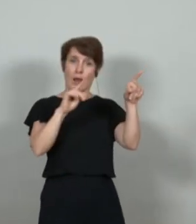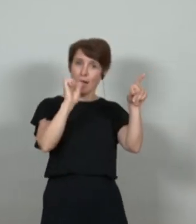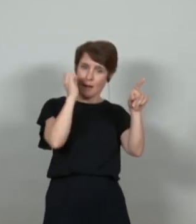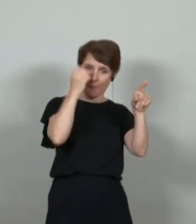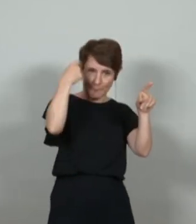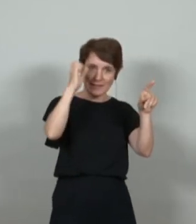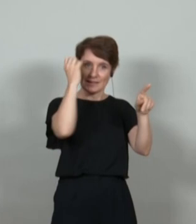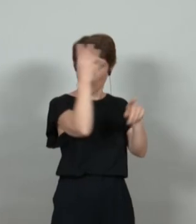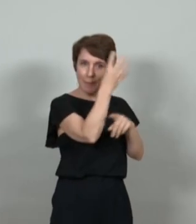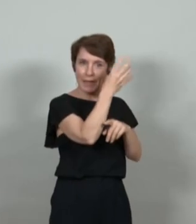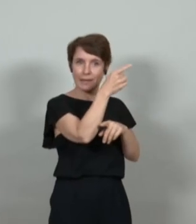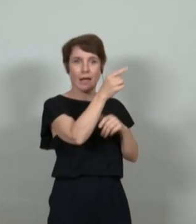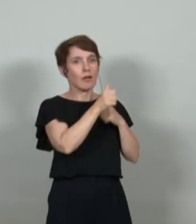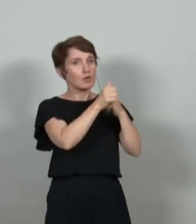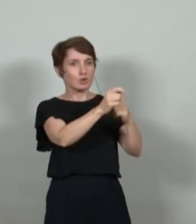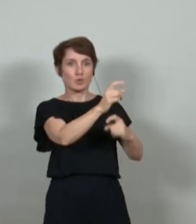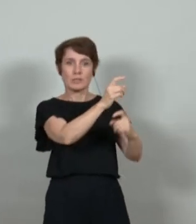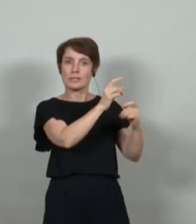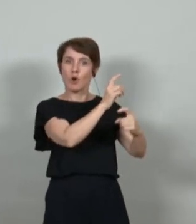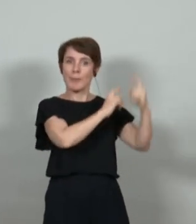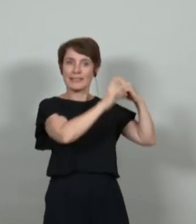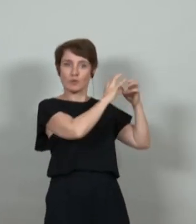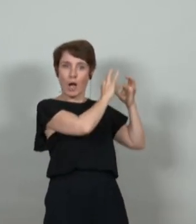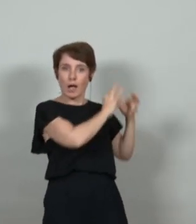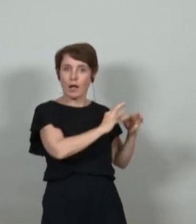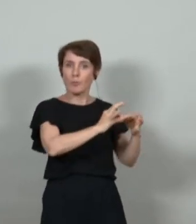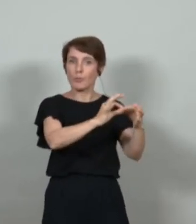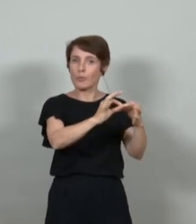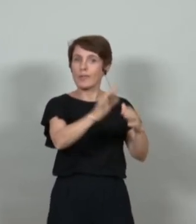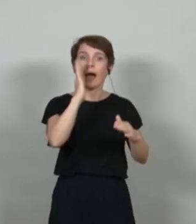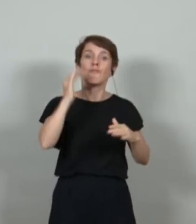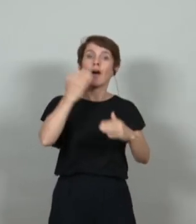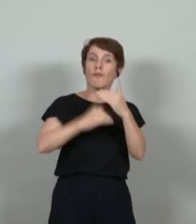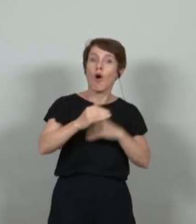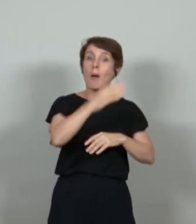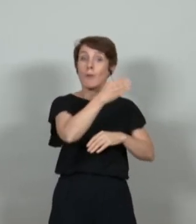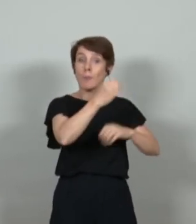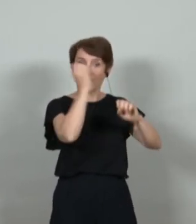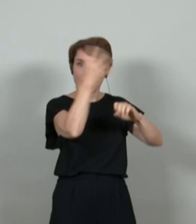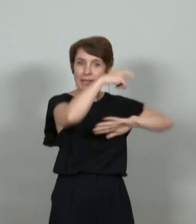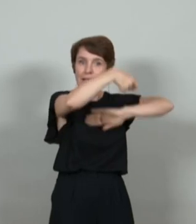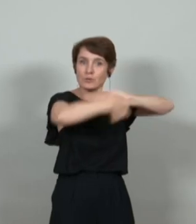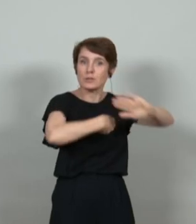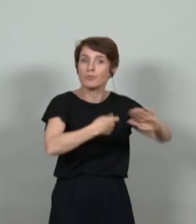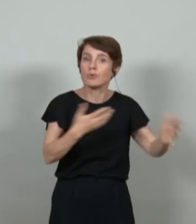lecture qui a une lecture historique à laquelle fait référence évidemment le plan Marshall merci